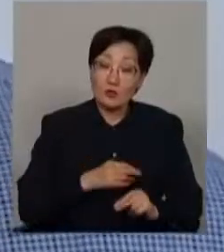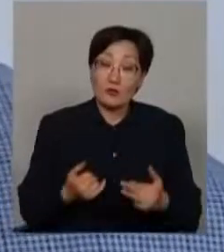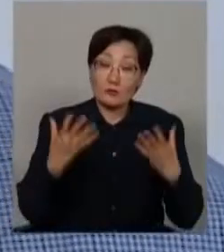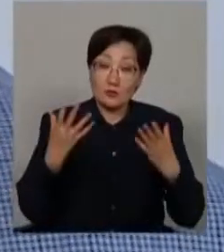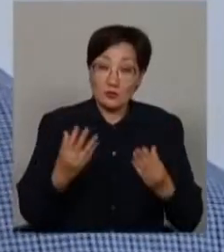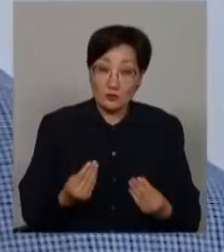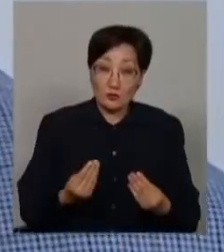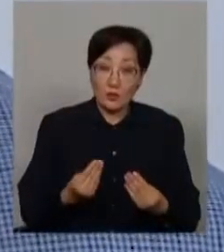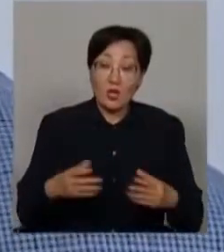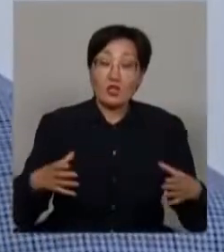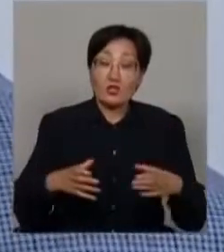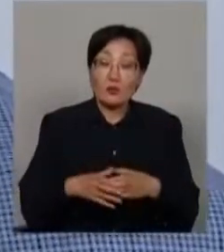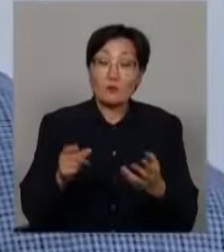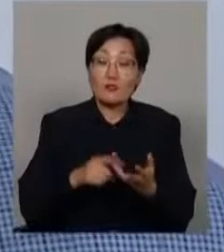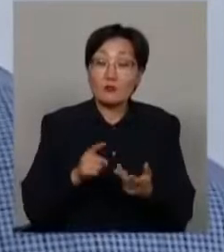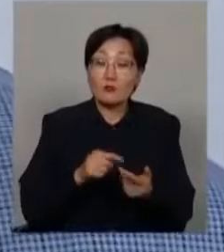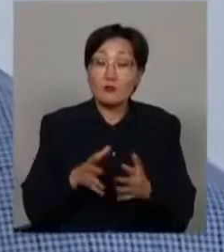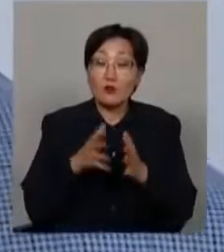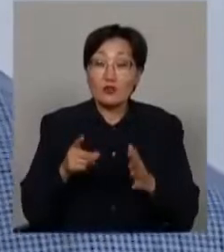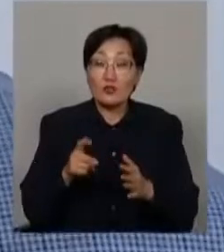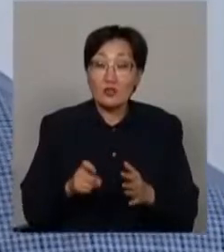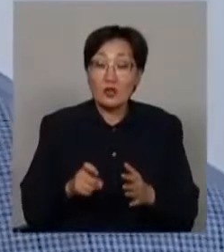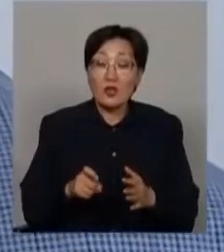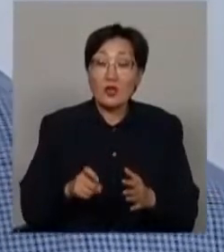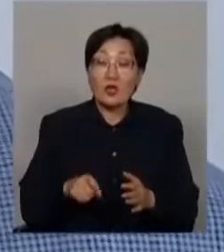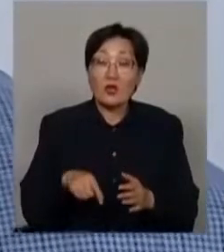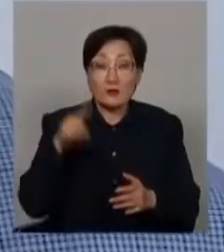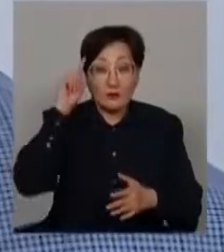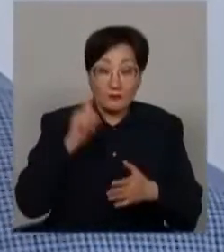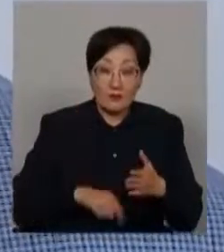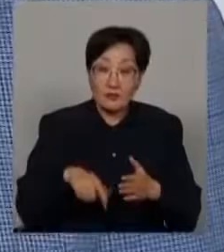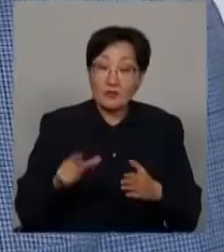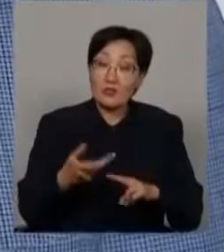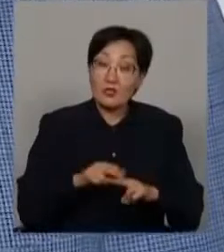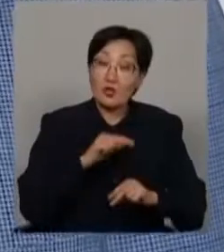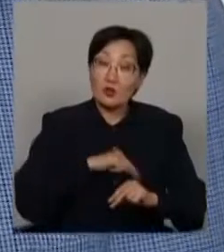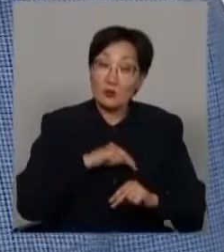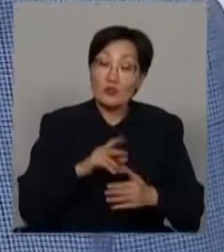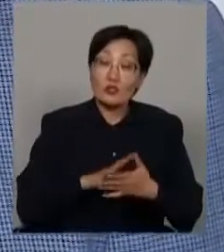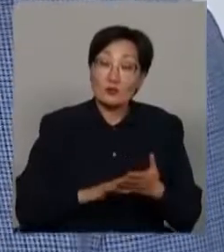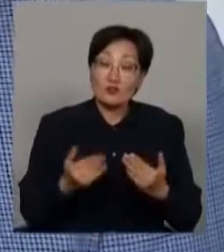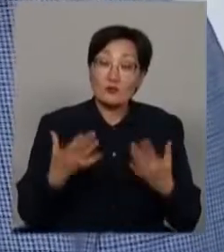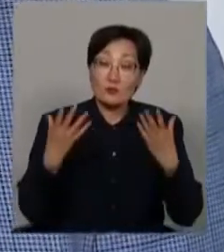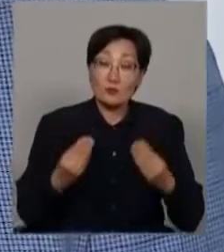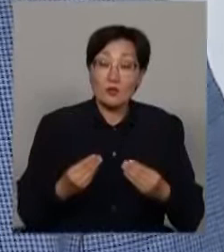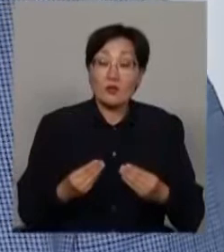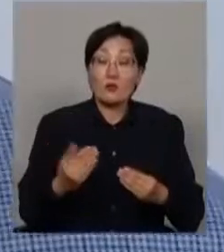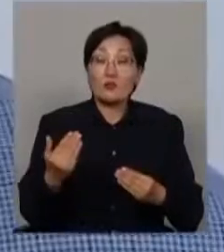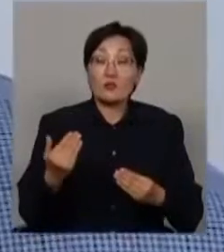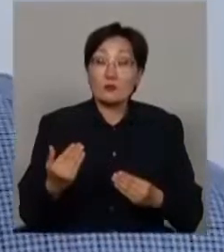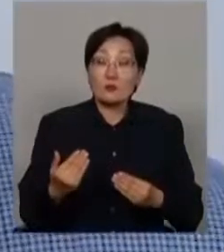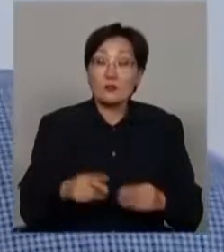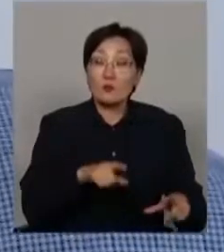сегодняшний день в штат насчитывает более 100 доверенных лиц это работа продолжается сегодняшнего дня миром